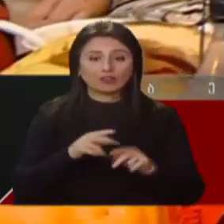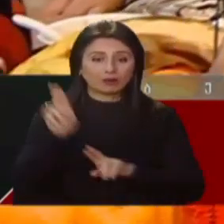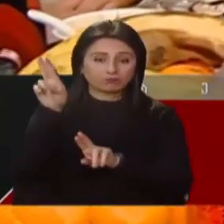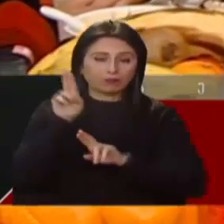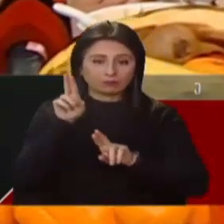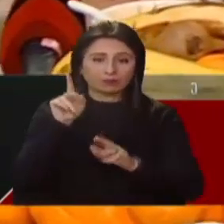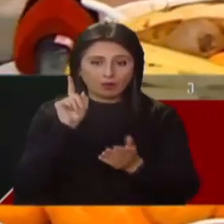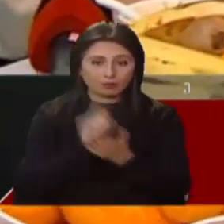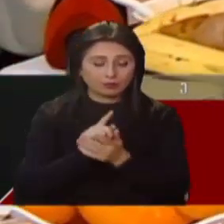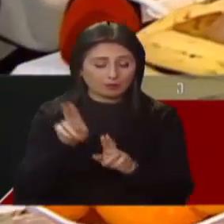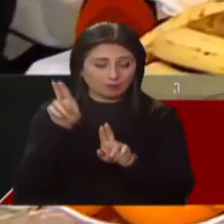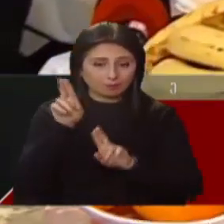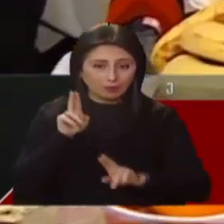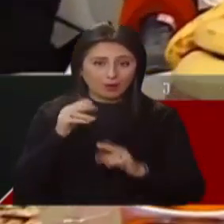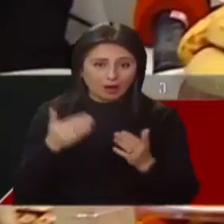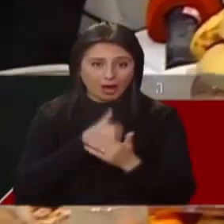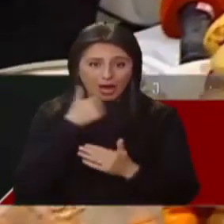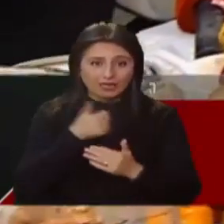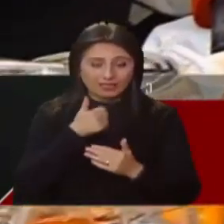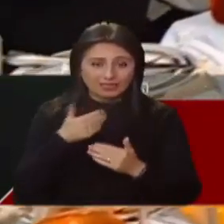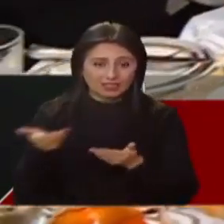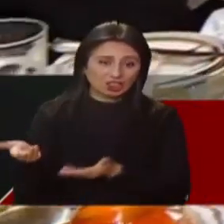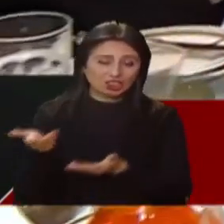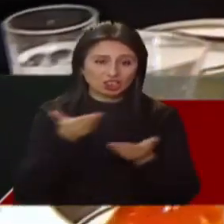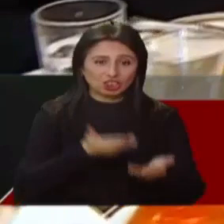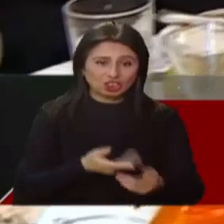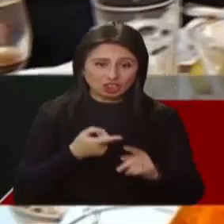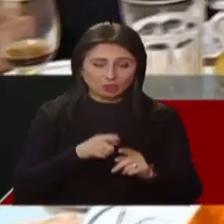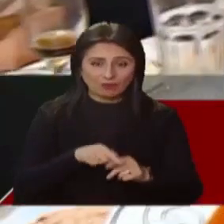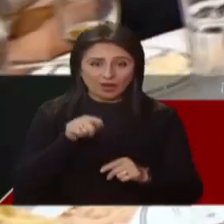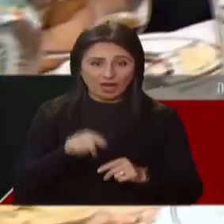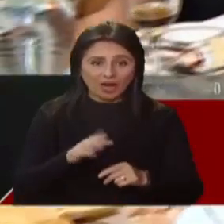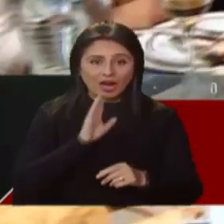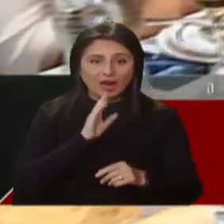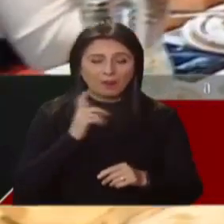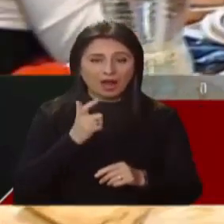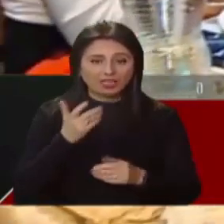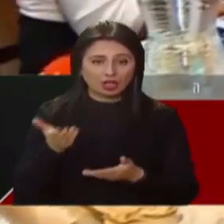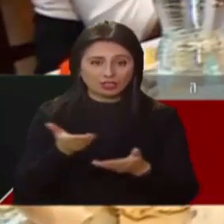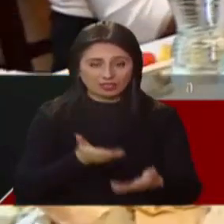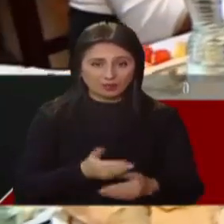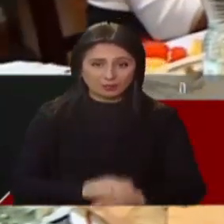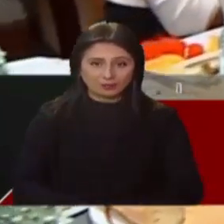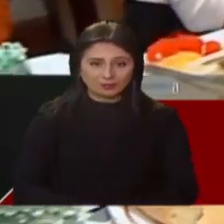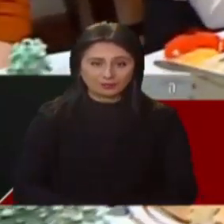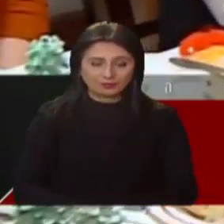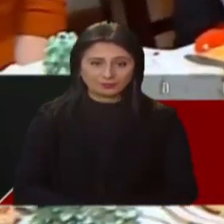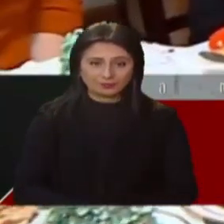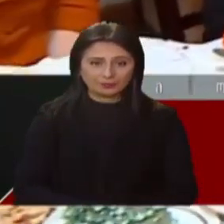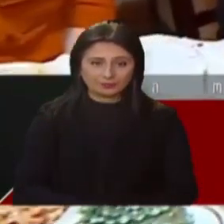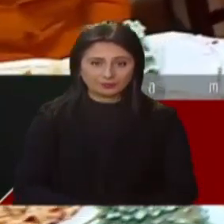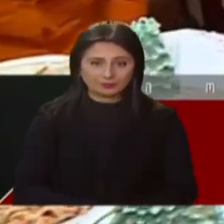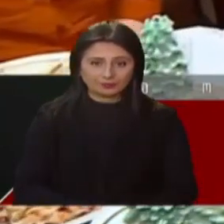სროლა. თოფის სროლით ახალი წლის შემობრძანებას აქ მანდილოსნები ეგებებიან. თუ არ